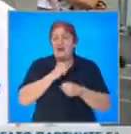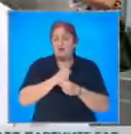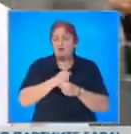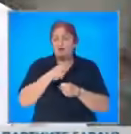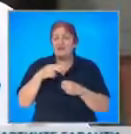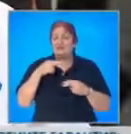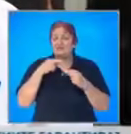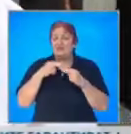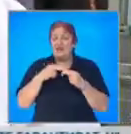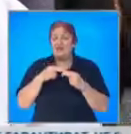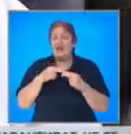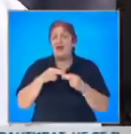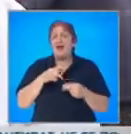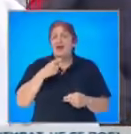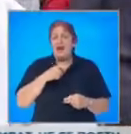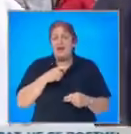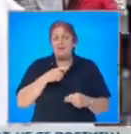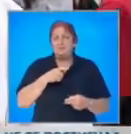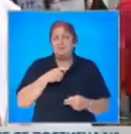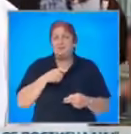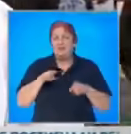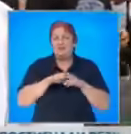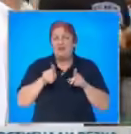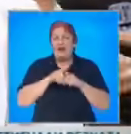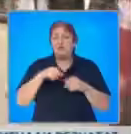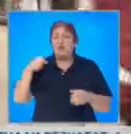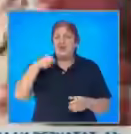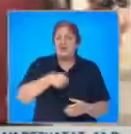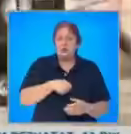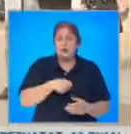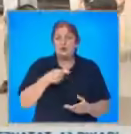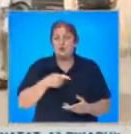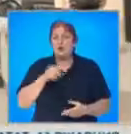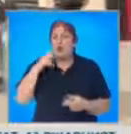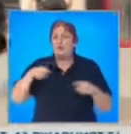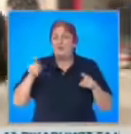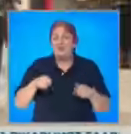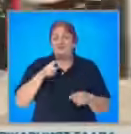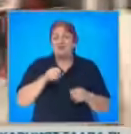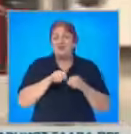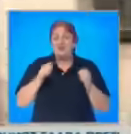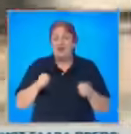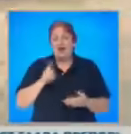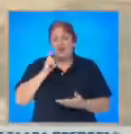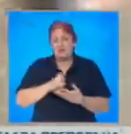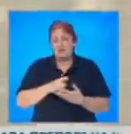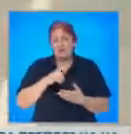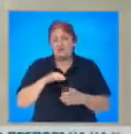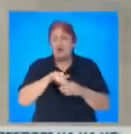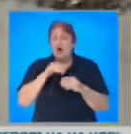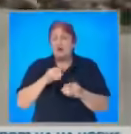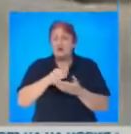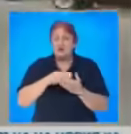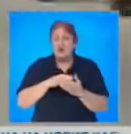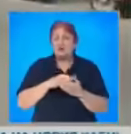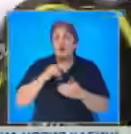на заведения и ресторанти, е сравним единствено с диктатура. Според управляващите, тази мярка е наложителна заради отказа на част